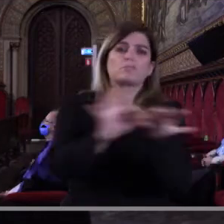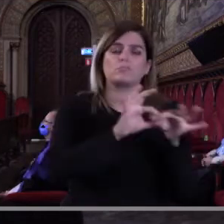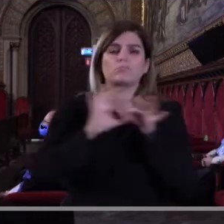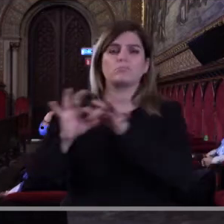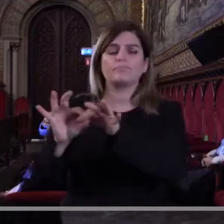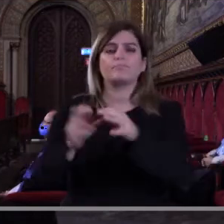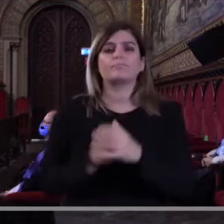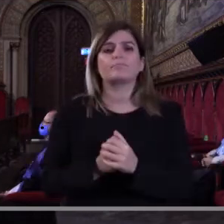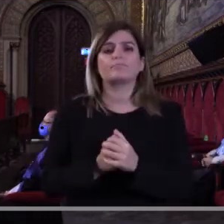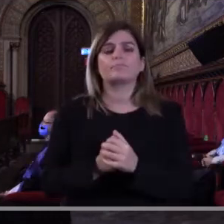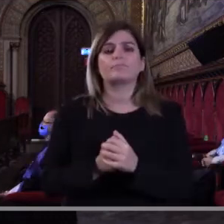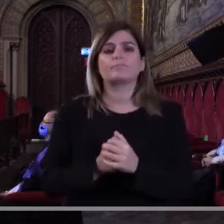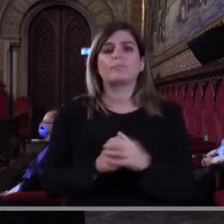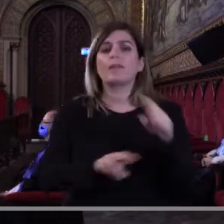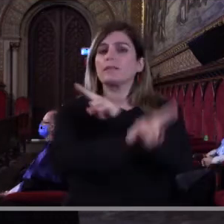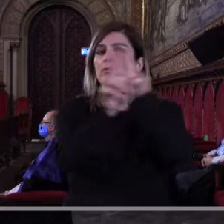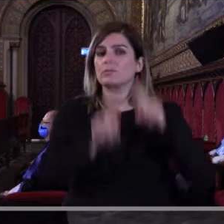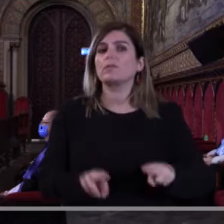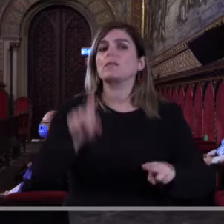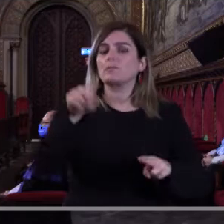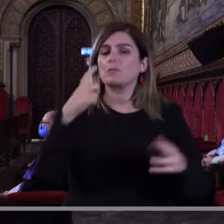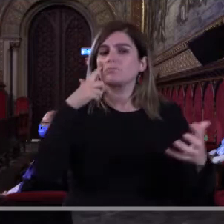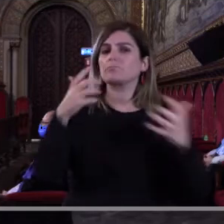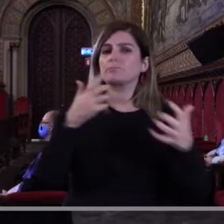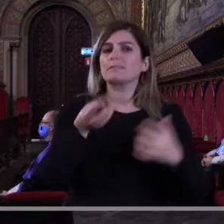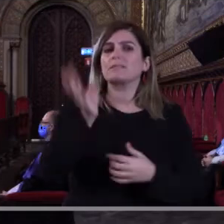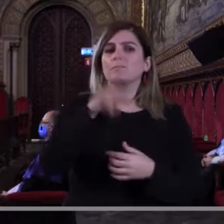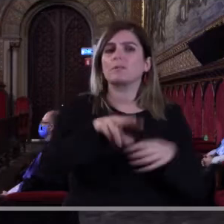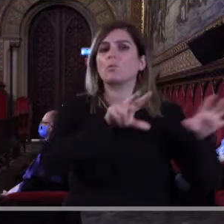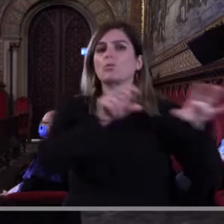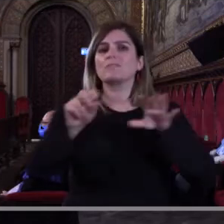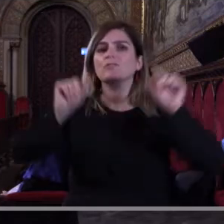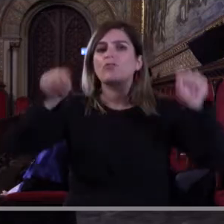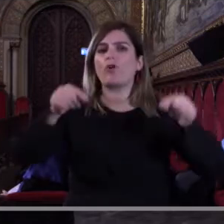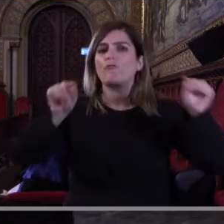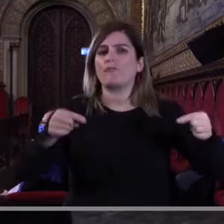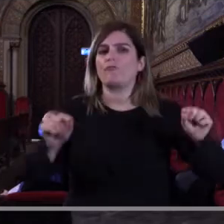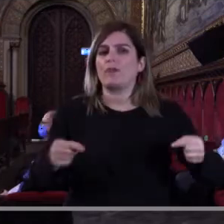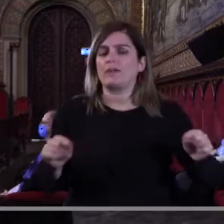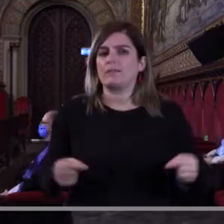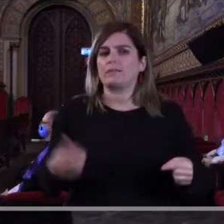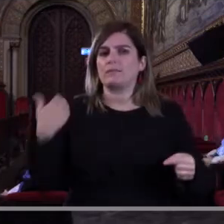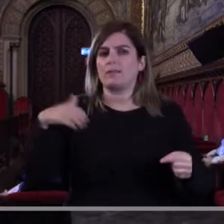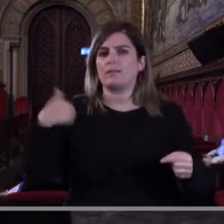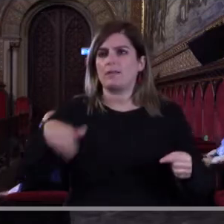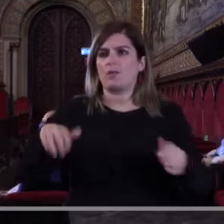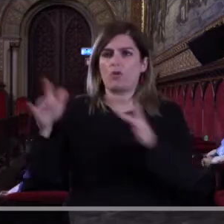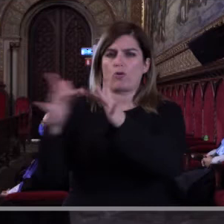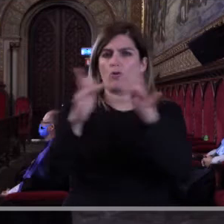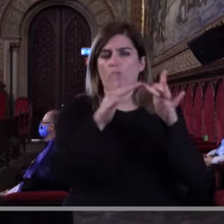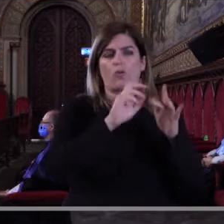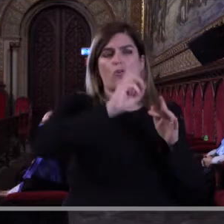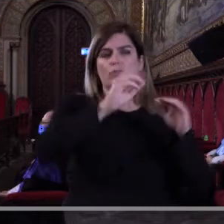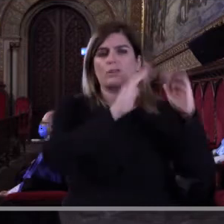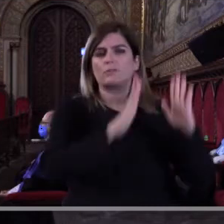Continuant amb l'àmbit internacional, destaquem els gairebé 3.800 convenis signats amb universitats i